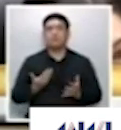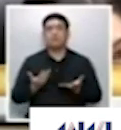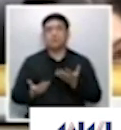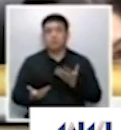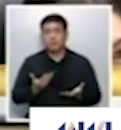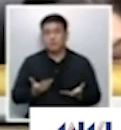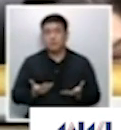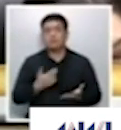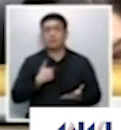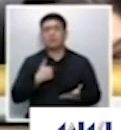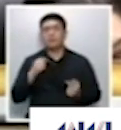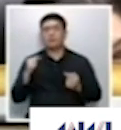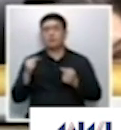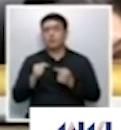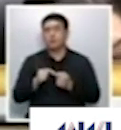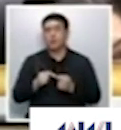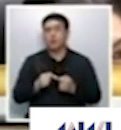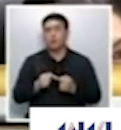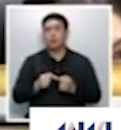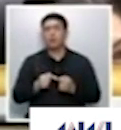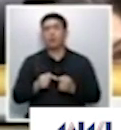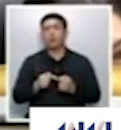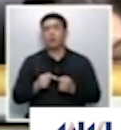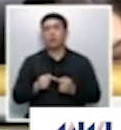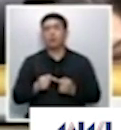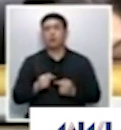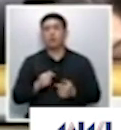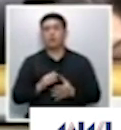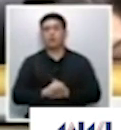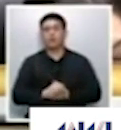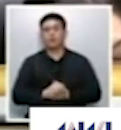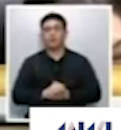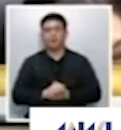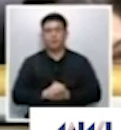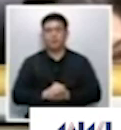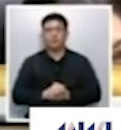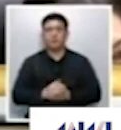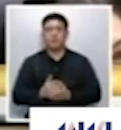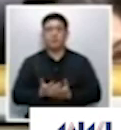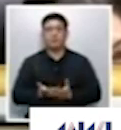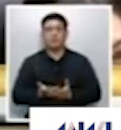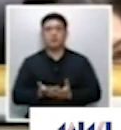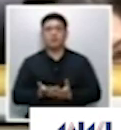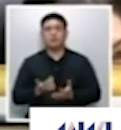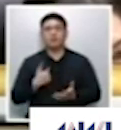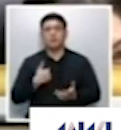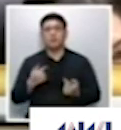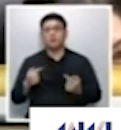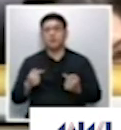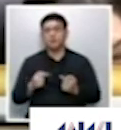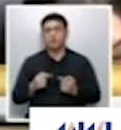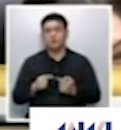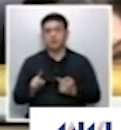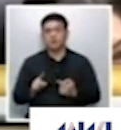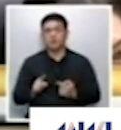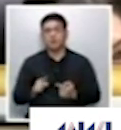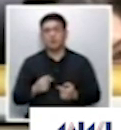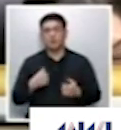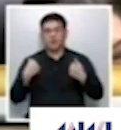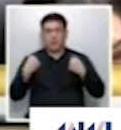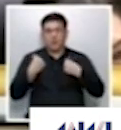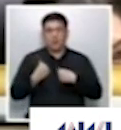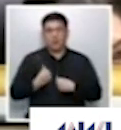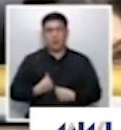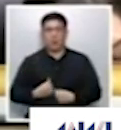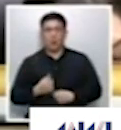ที่ผู้ถูกกระทำนะครับหรือเหยื่ออาจจะแต่งเนื้อแต่งตัวหรื